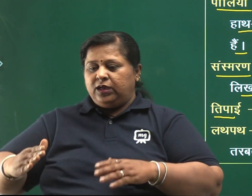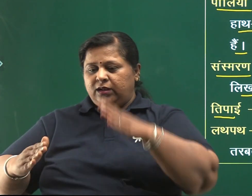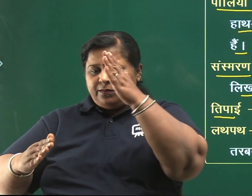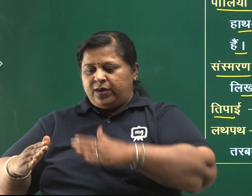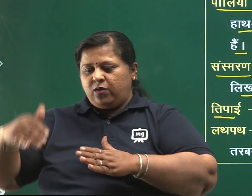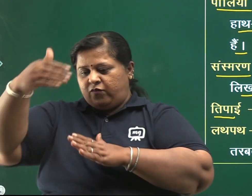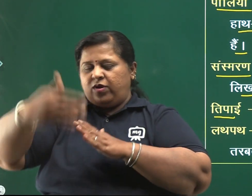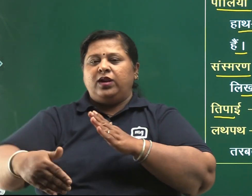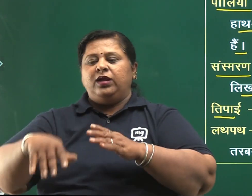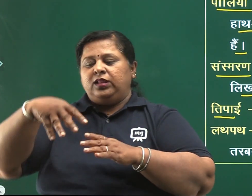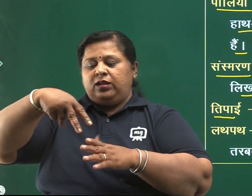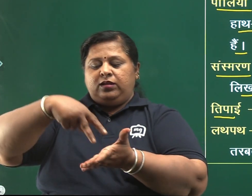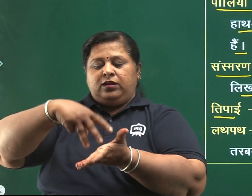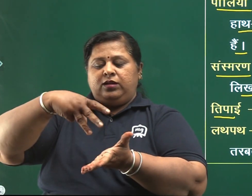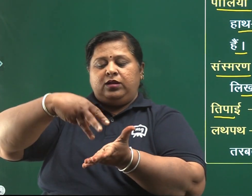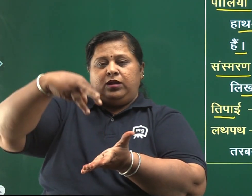वाली।